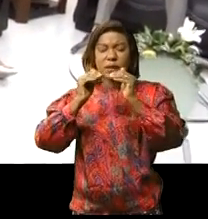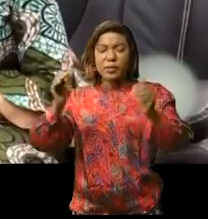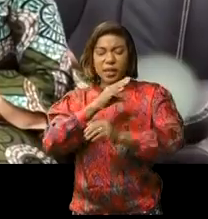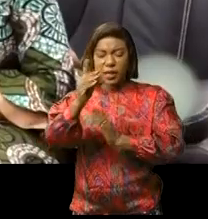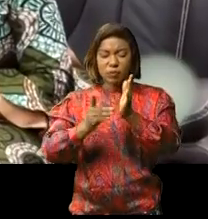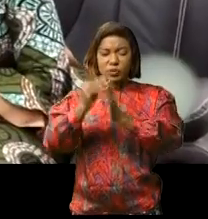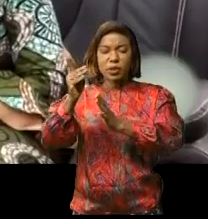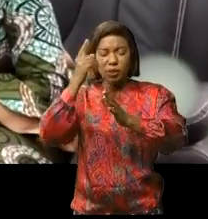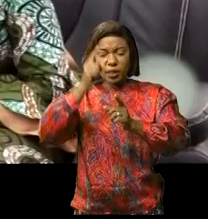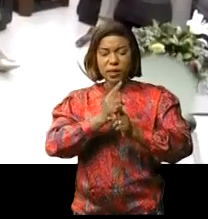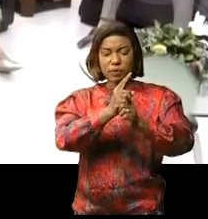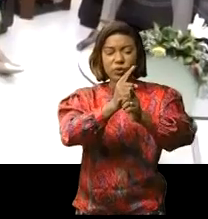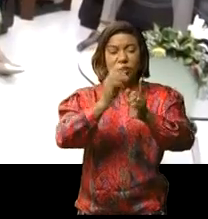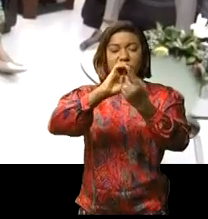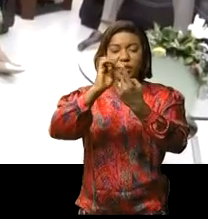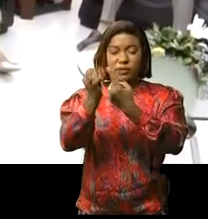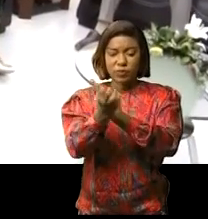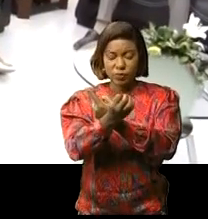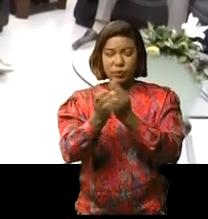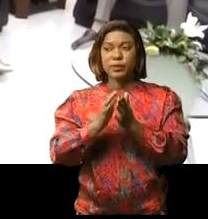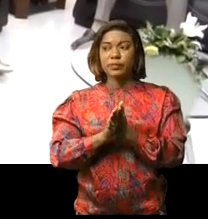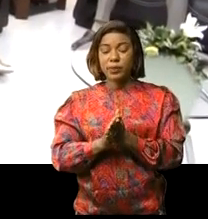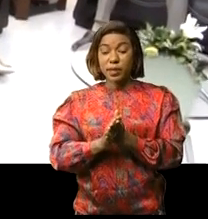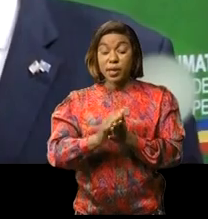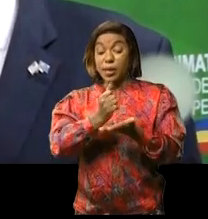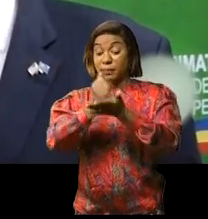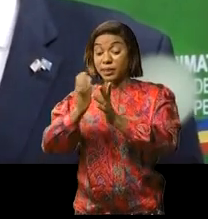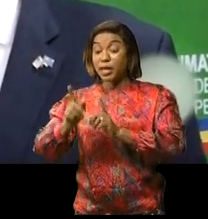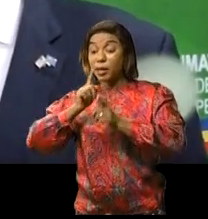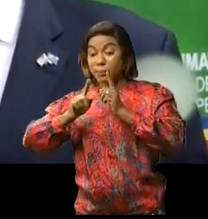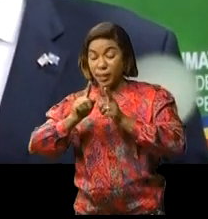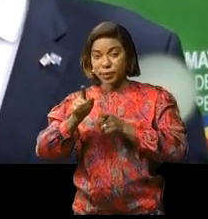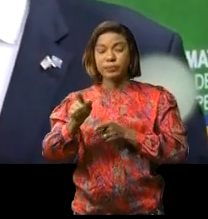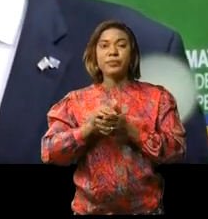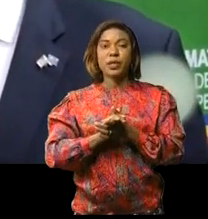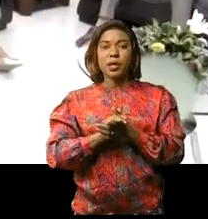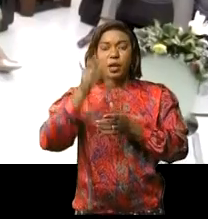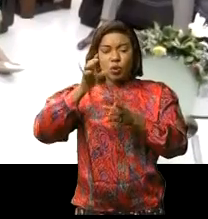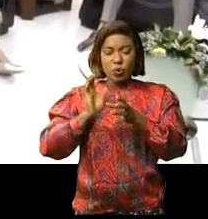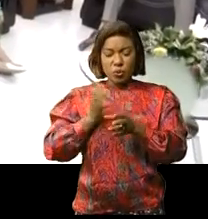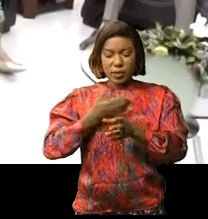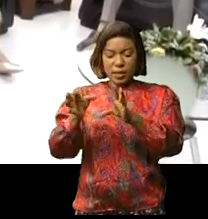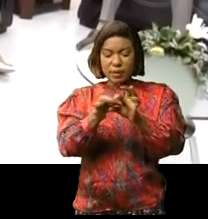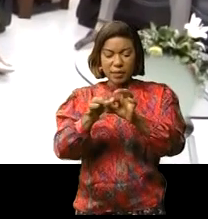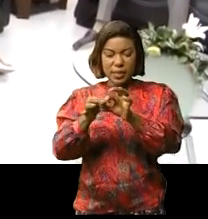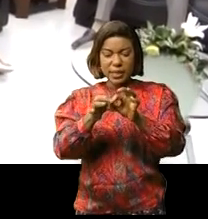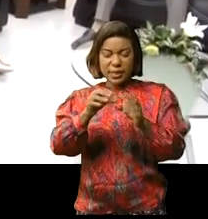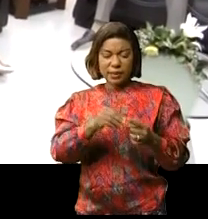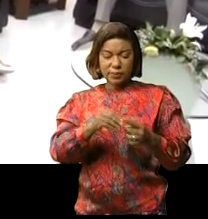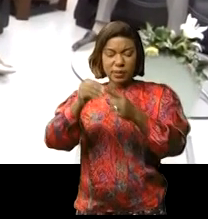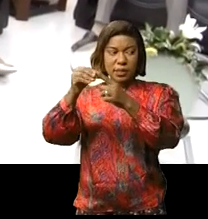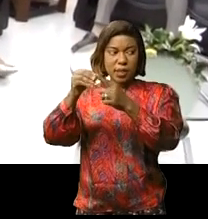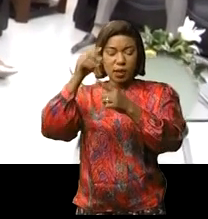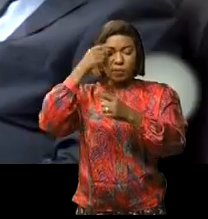prospérité et la protection de l'environnement. C'est une bonne opportunité de montrer notre partenariat privilégié pour